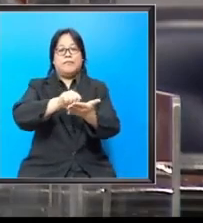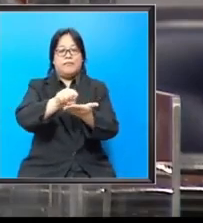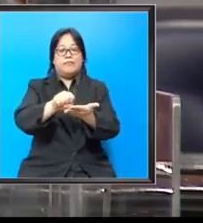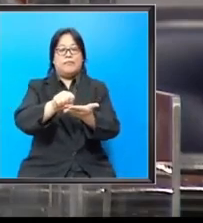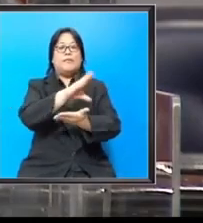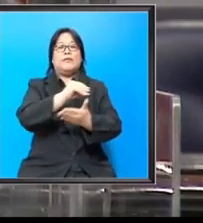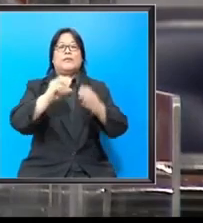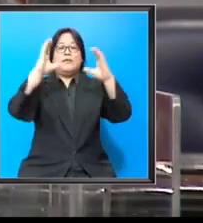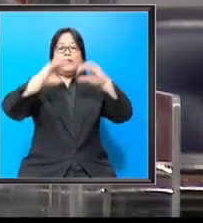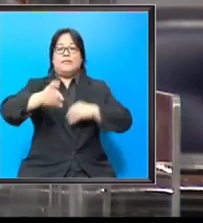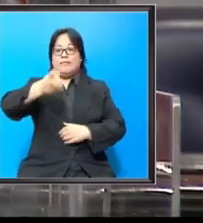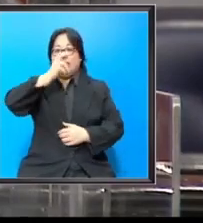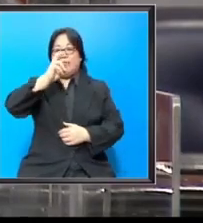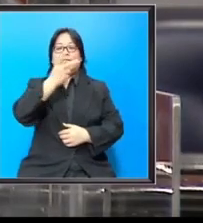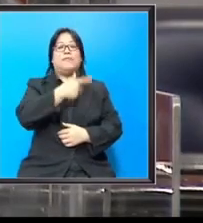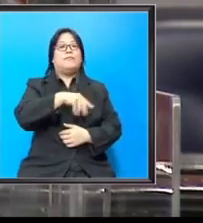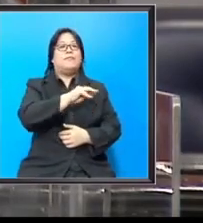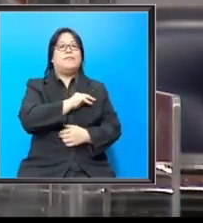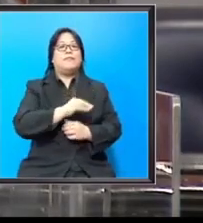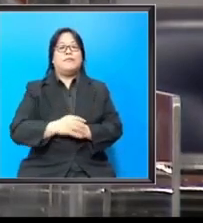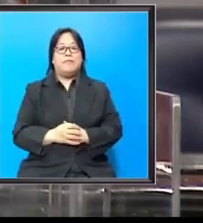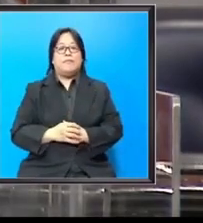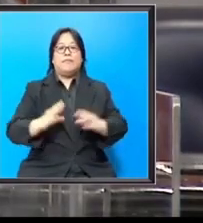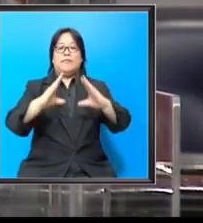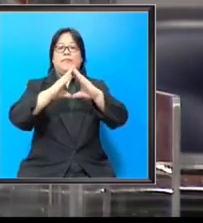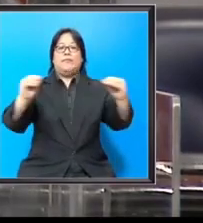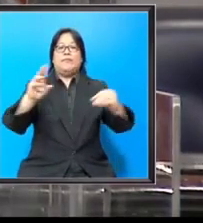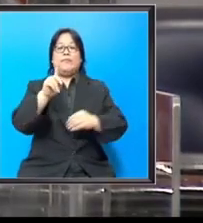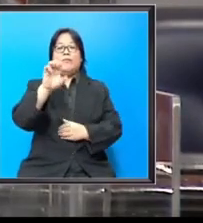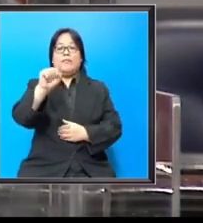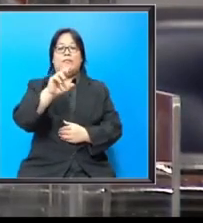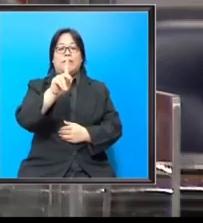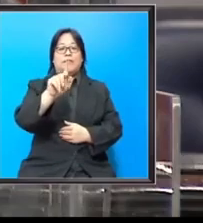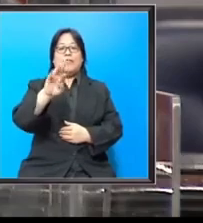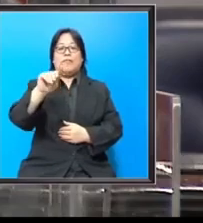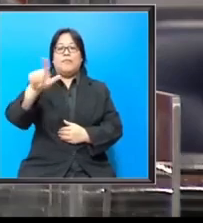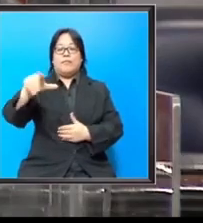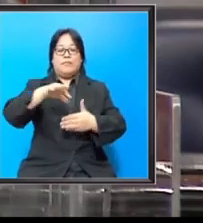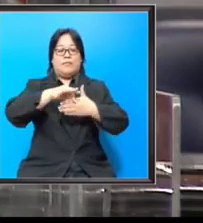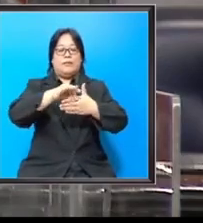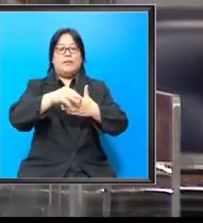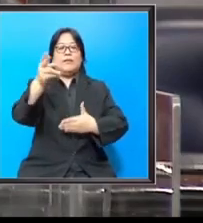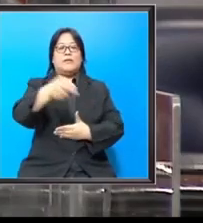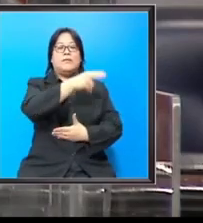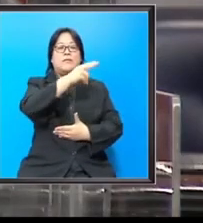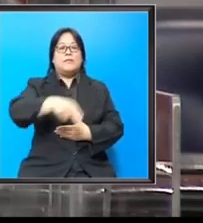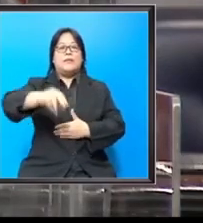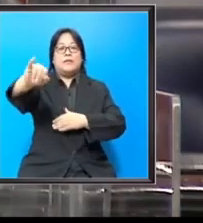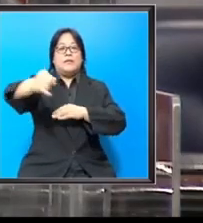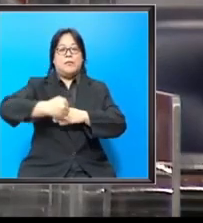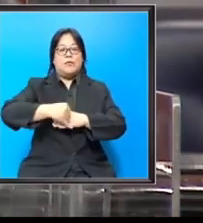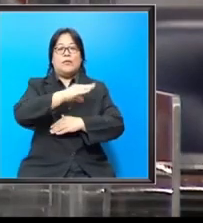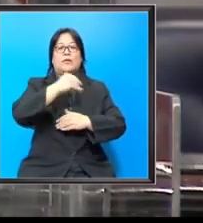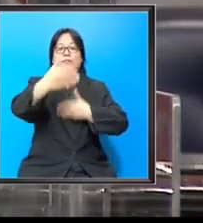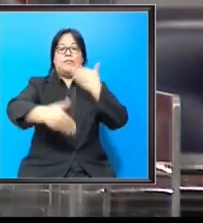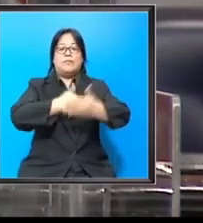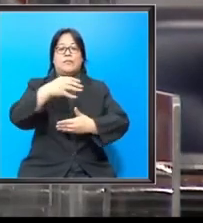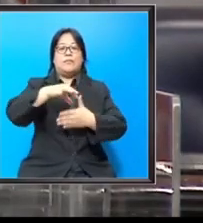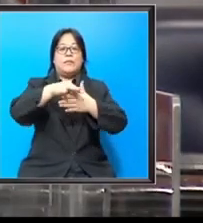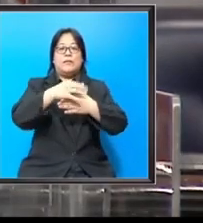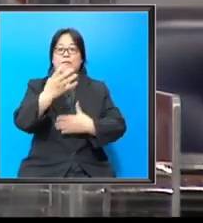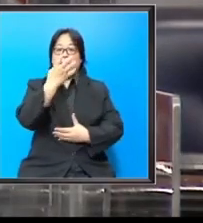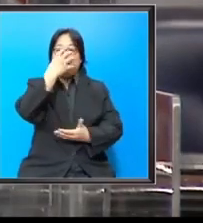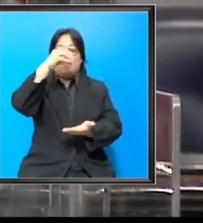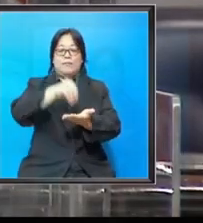dan langkah tegas kementerian dalam menangani cash kartel daging impor haram yang turut memproses daging